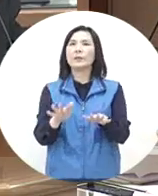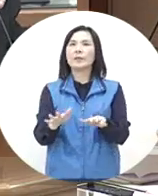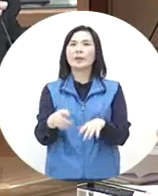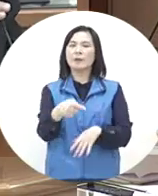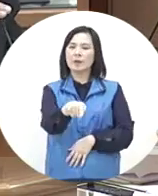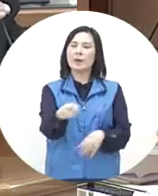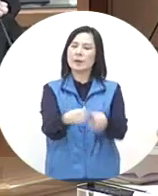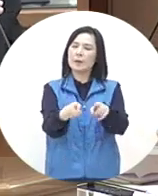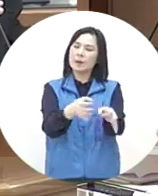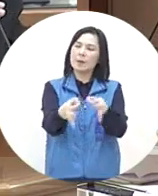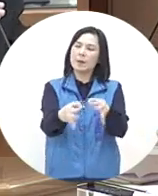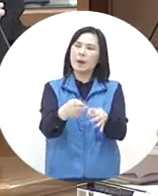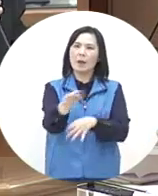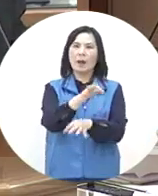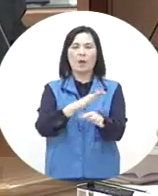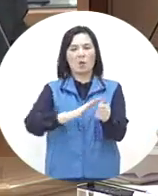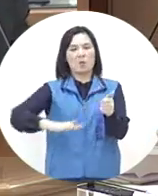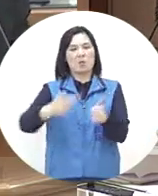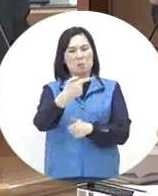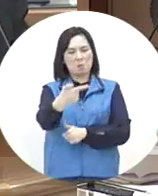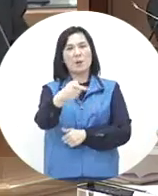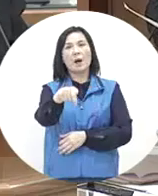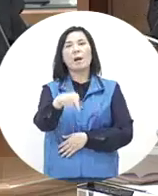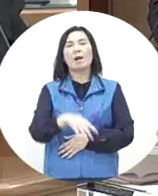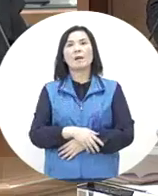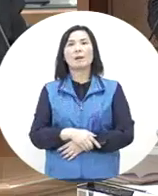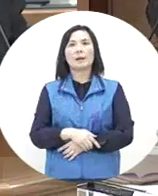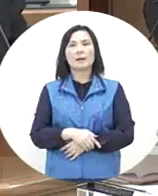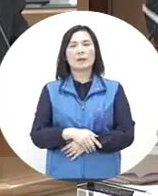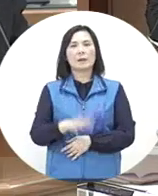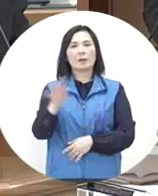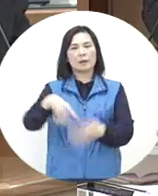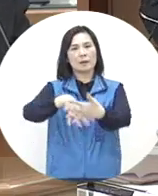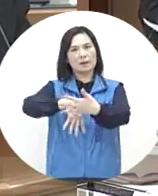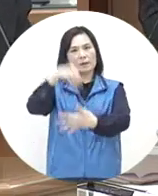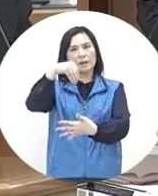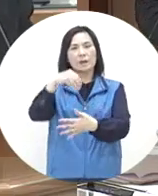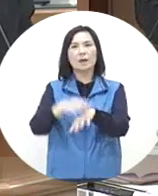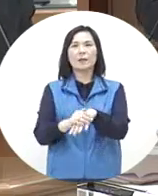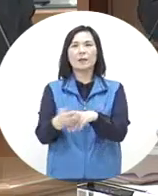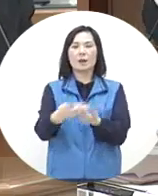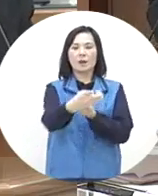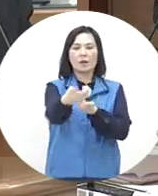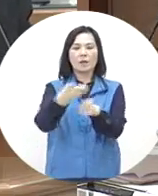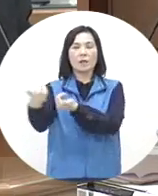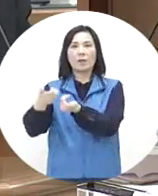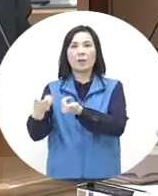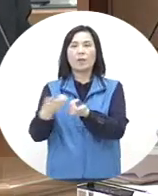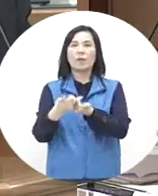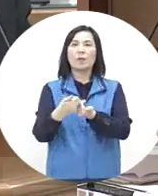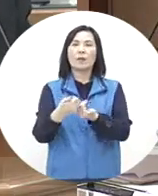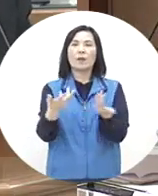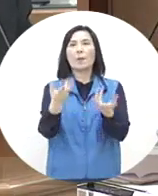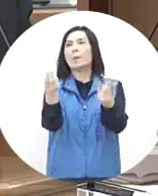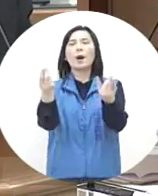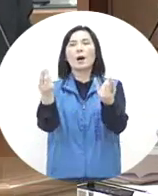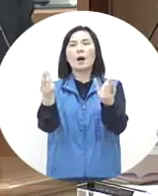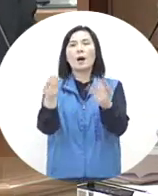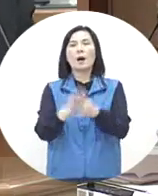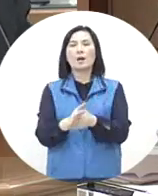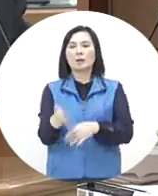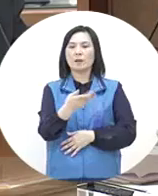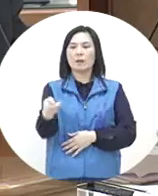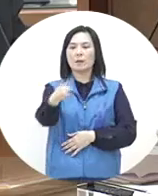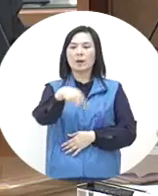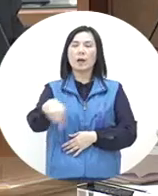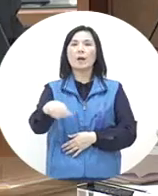经济 但是大家一样去抽啊，这个是不分任何职业族群、性别、年龄。你就让大家去抽